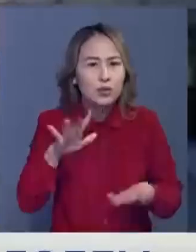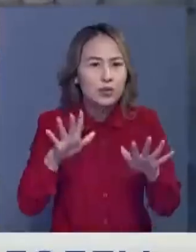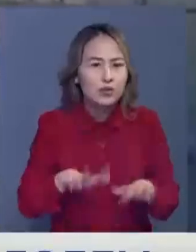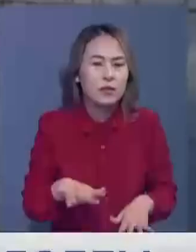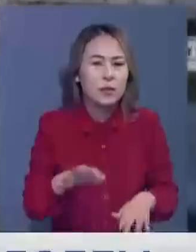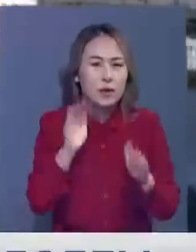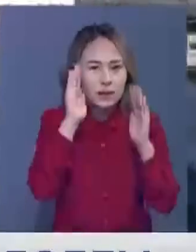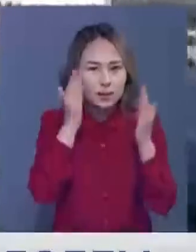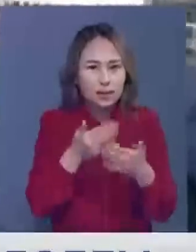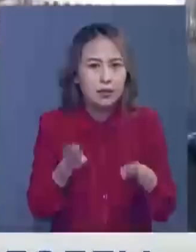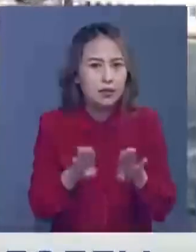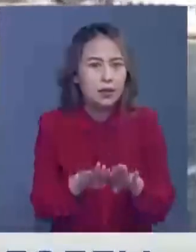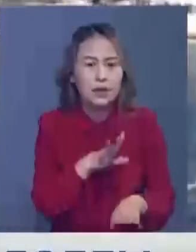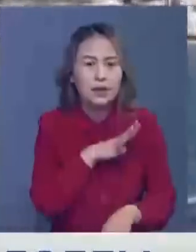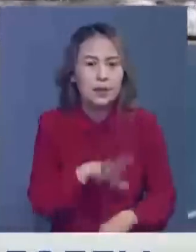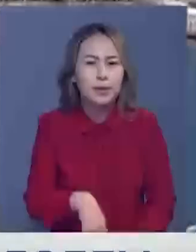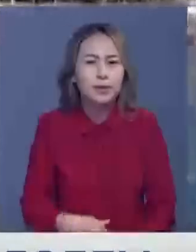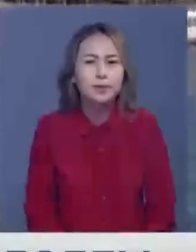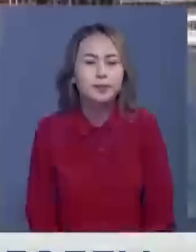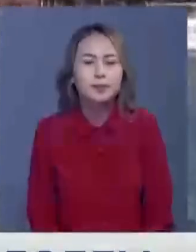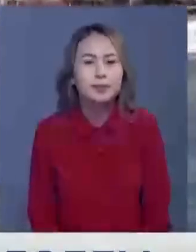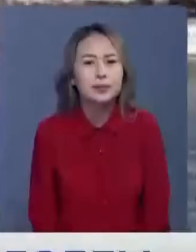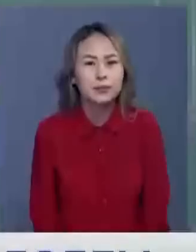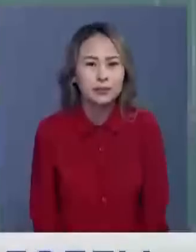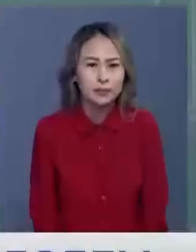індетке байланысты карантин енгізген жоқ.